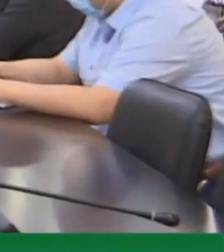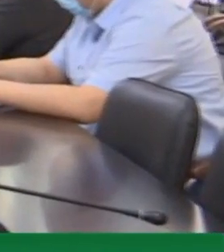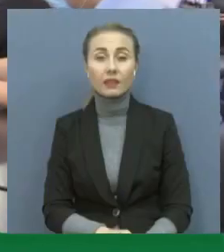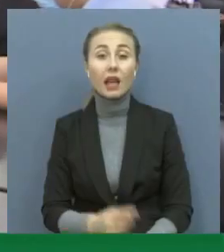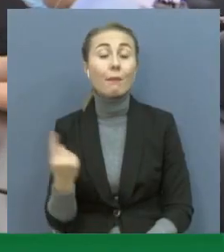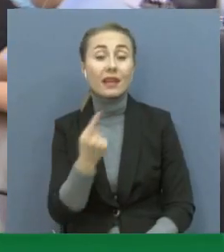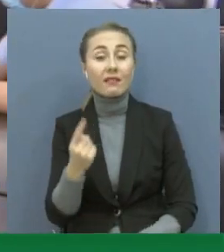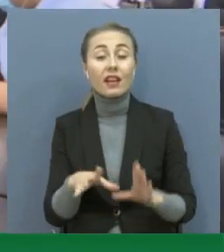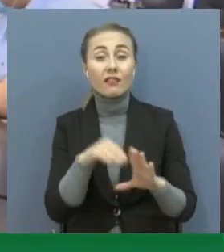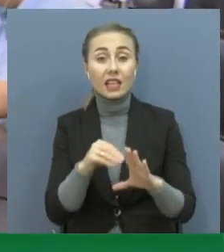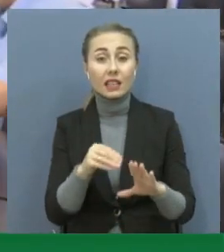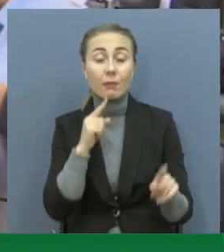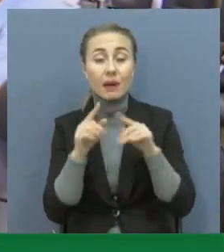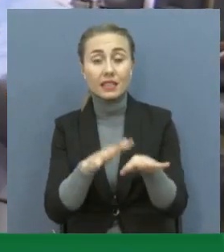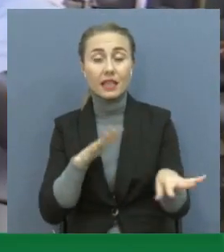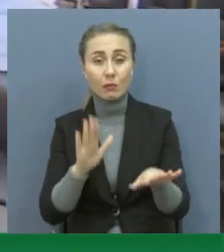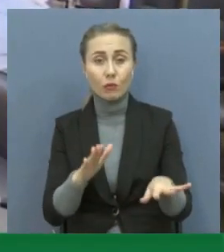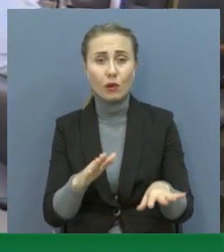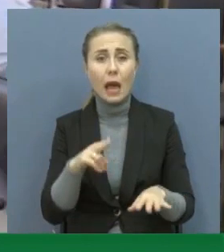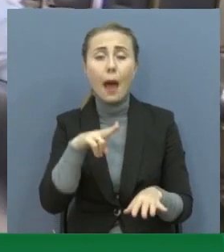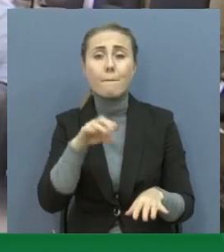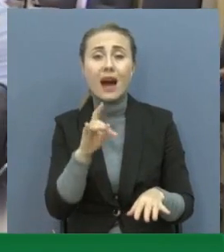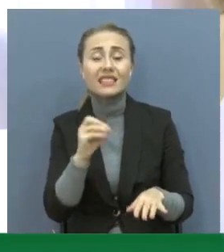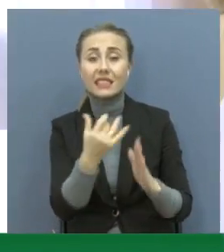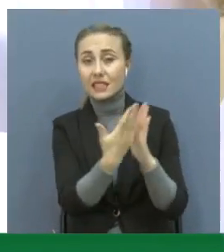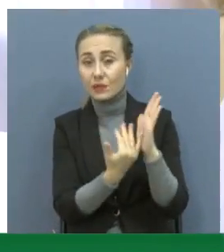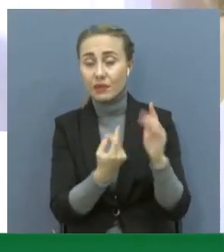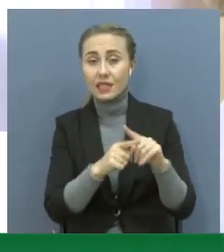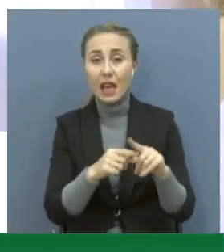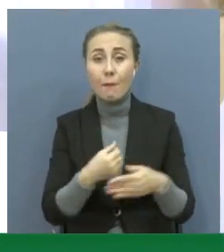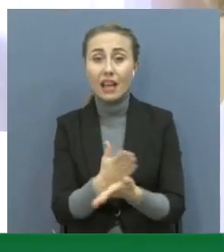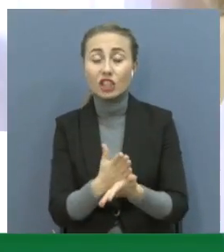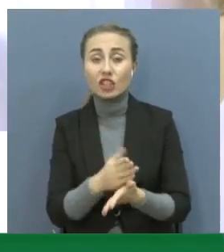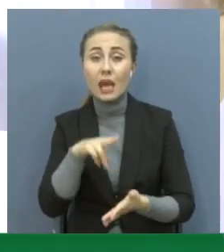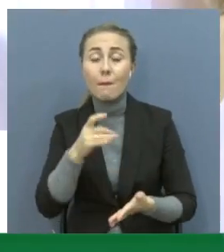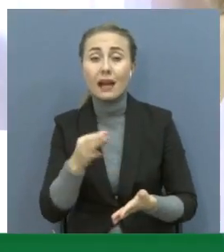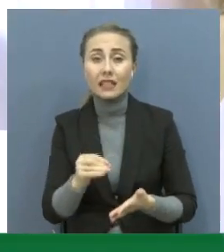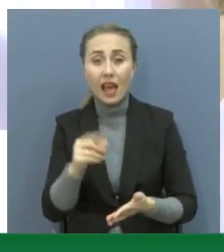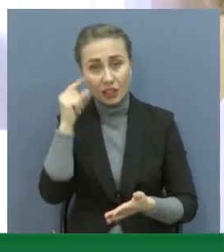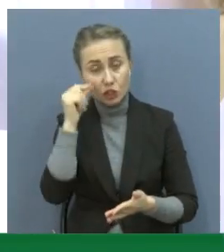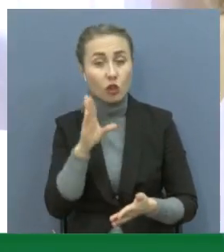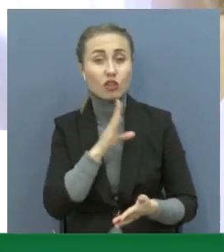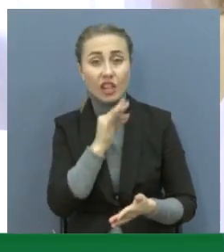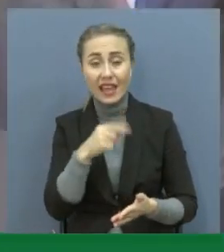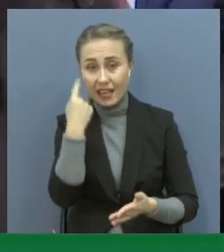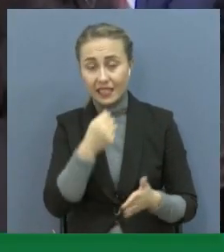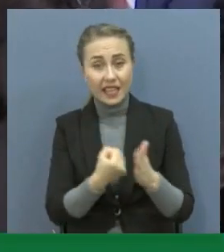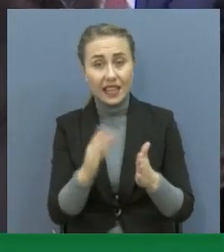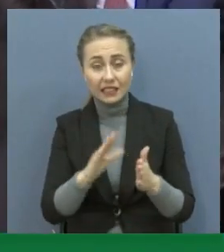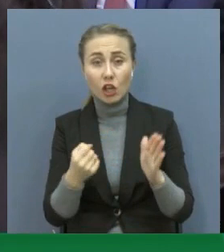Впервые выборы в Маслихат будут проходить по партийным спискам политических партий. Количество женщин и лиц, не